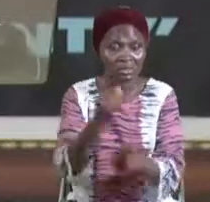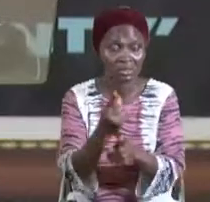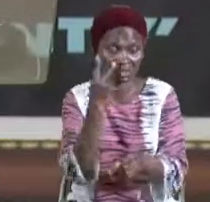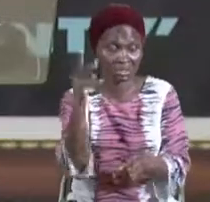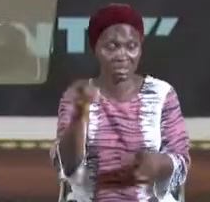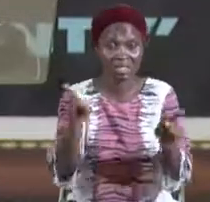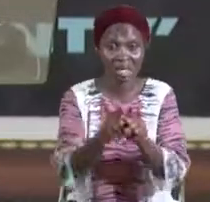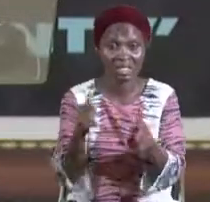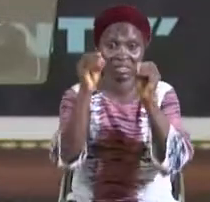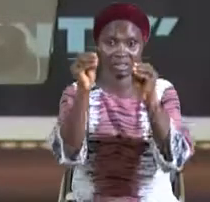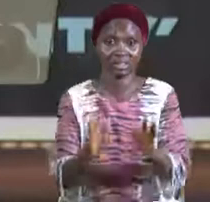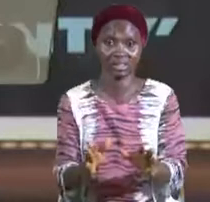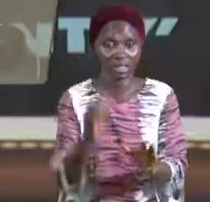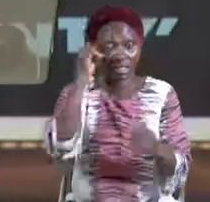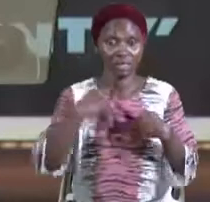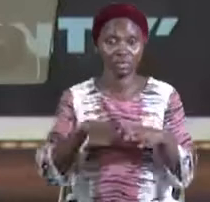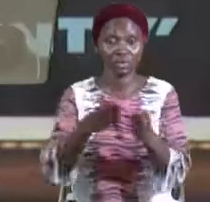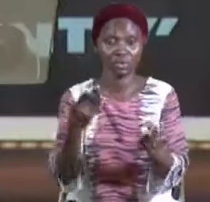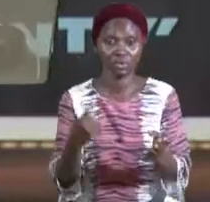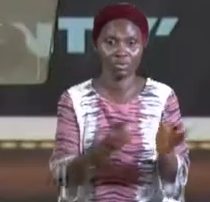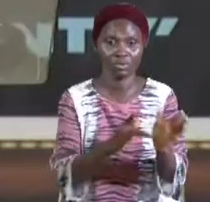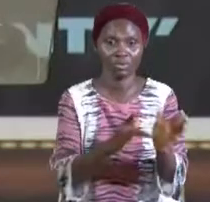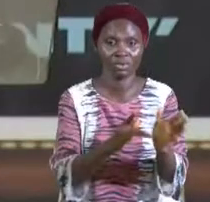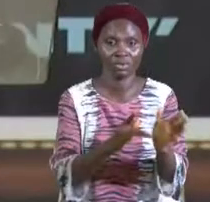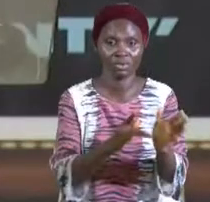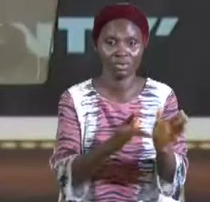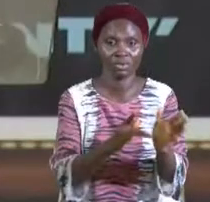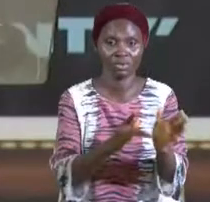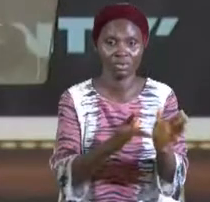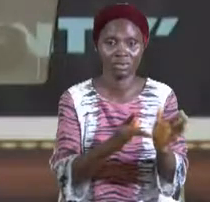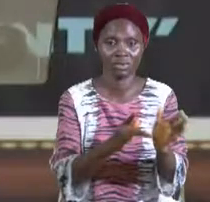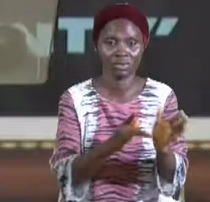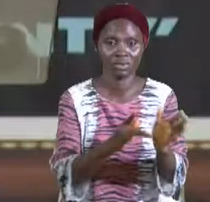Il avait ouvert les Écritures à ces gens-là. Ils l'ont vu comme quelqu'un.